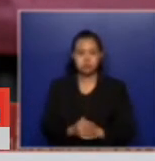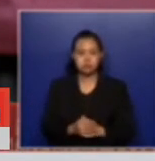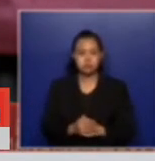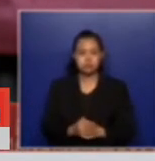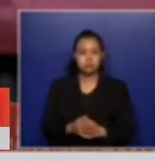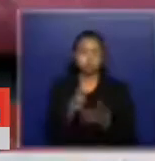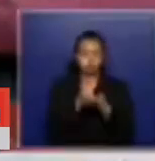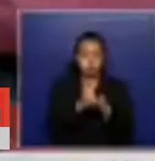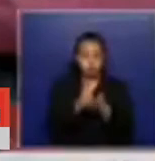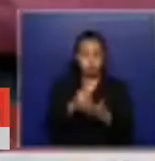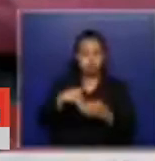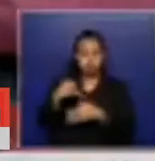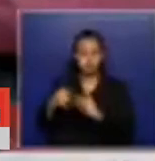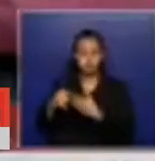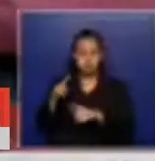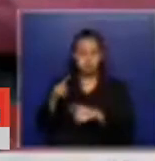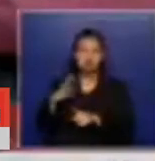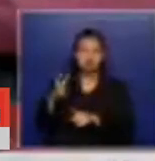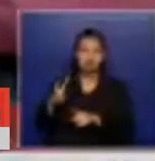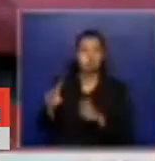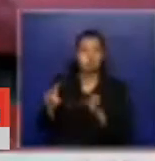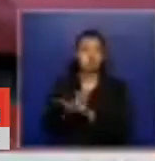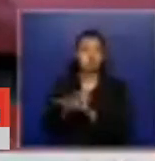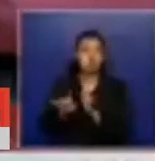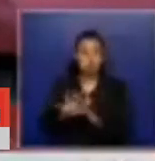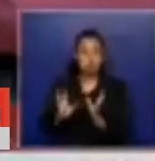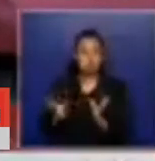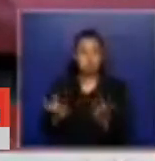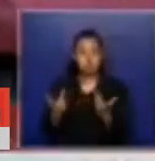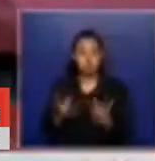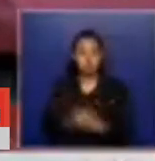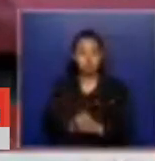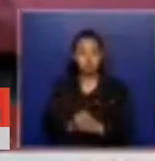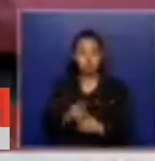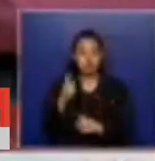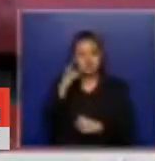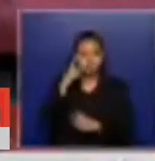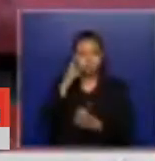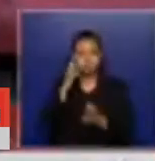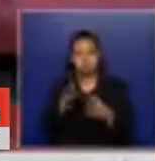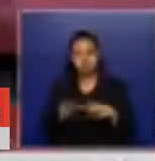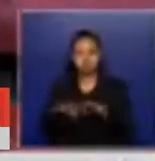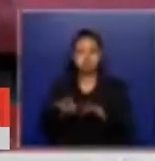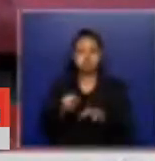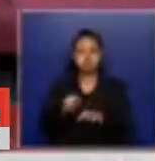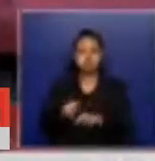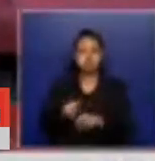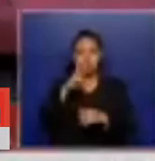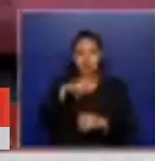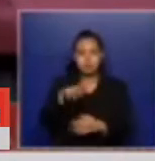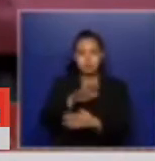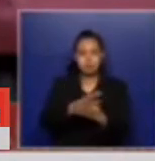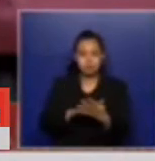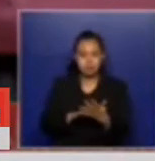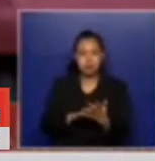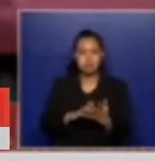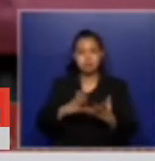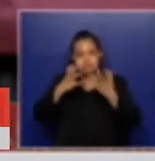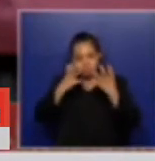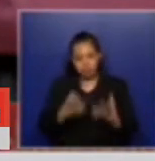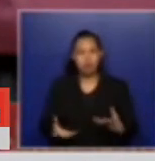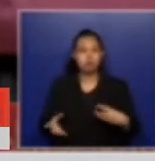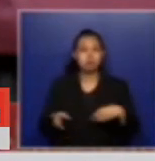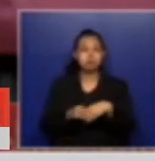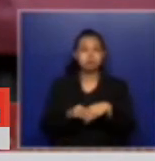บลงในเดือนมิถุนายนเนี่ยผมคิดว่ามันเป็นปัจจัยสำคัญที่ทำให้สถานการณ์ของประเทศเนี่ยมันหนักมันแย่หนักขึ้นไปอีกนะ